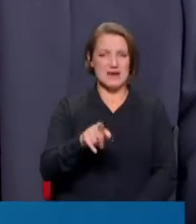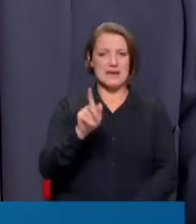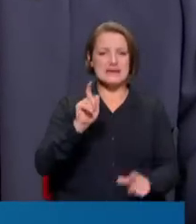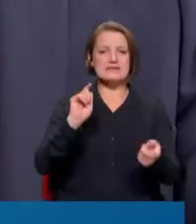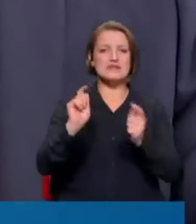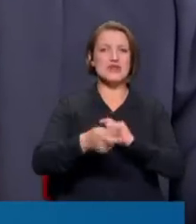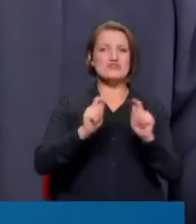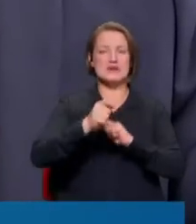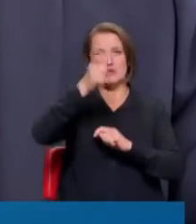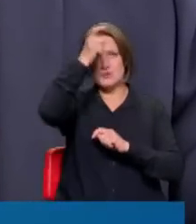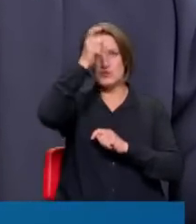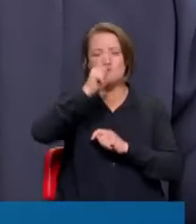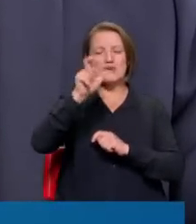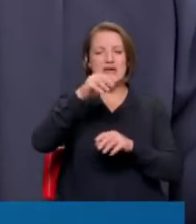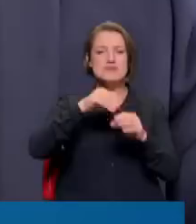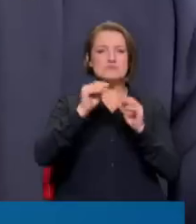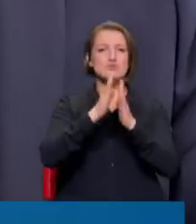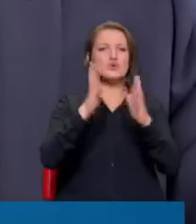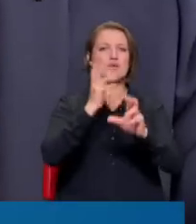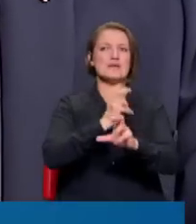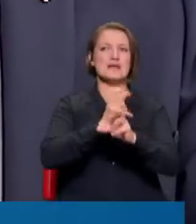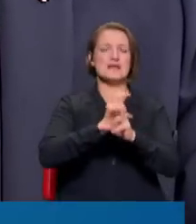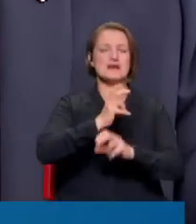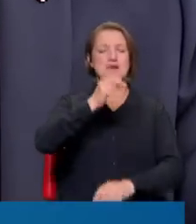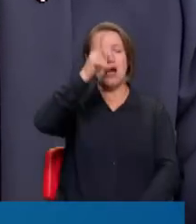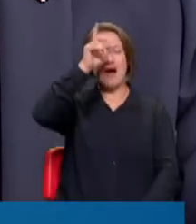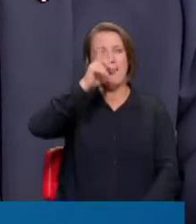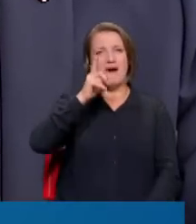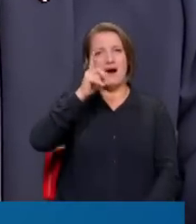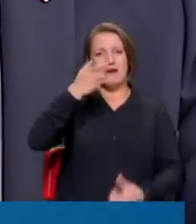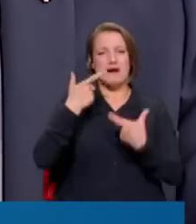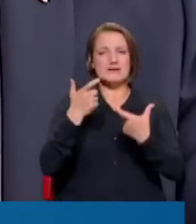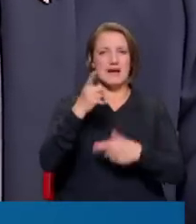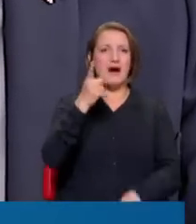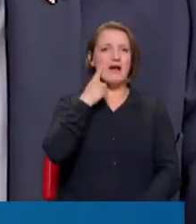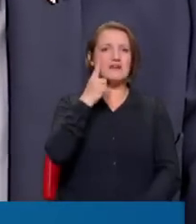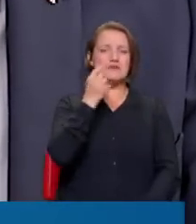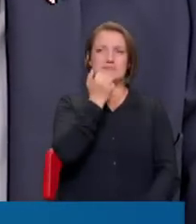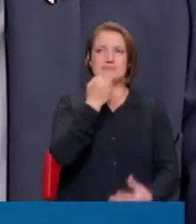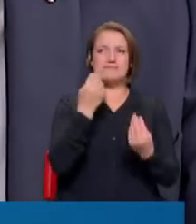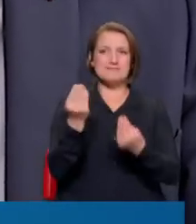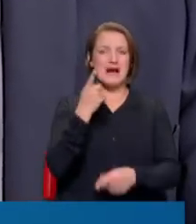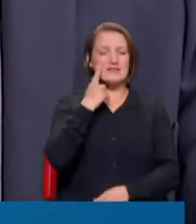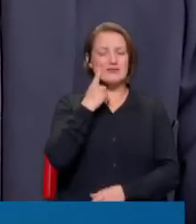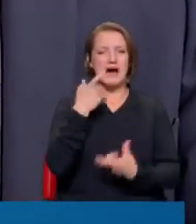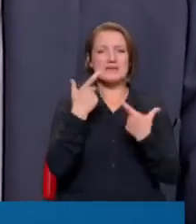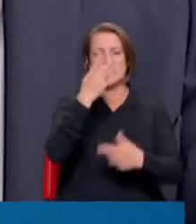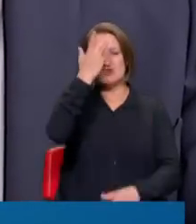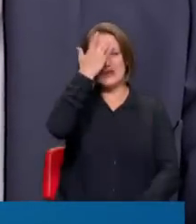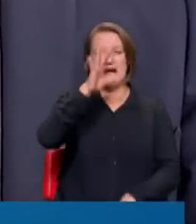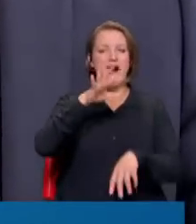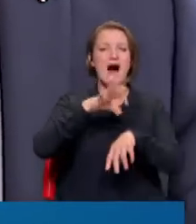değişmesi Türkiye için büyük bir risktir Hatay Atatürk'ün emanetidir ve Atatürk Hatay şehididir neden